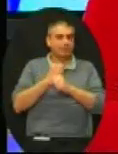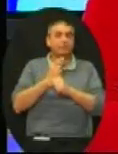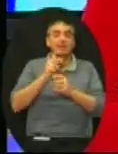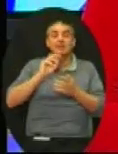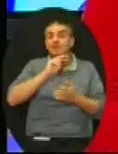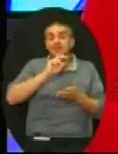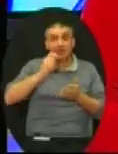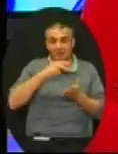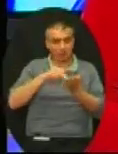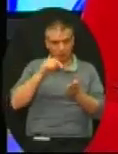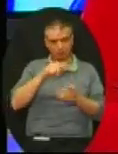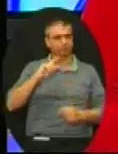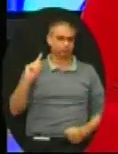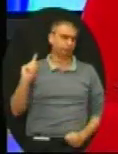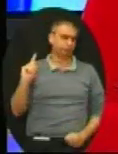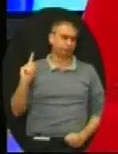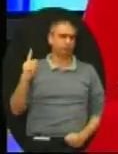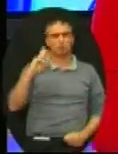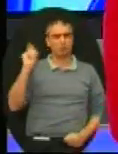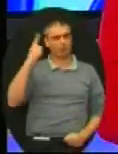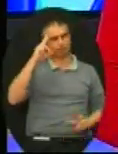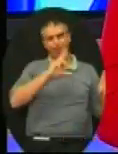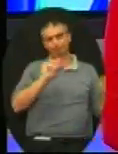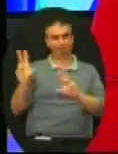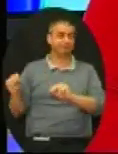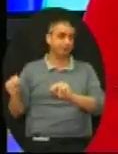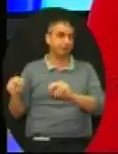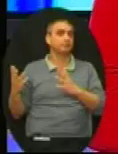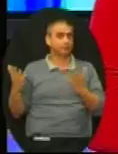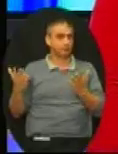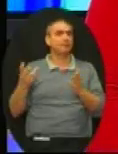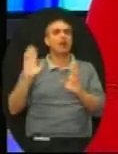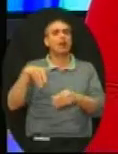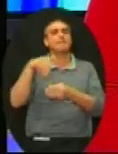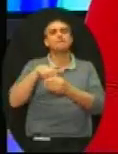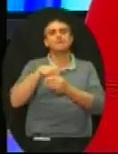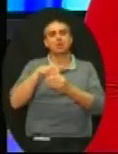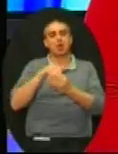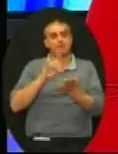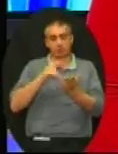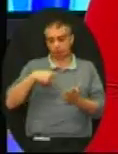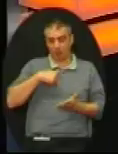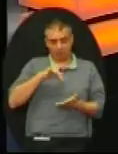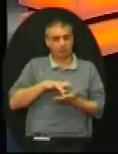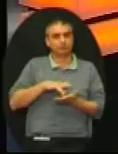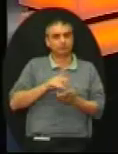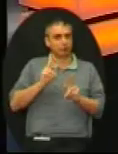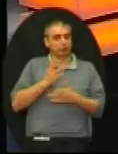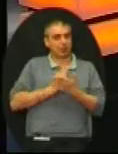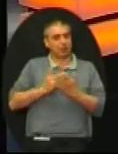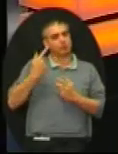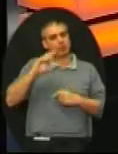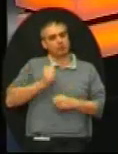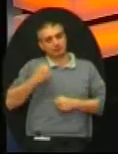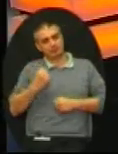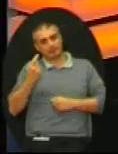בסוגיה המדינית יש בינינו די תמימות דעים. כמובן שיש גם בתוך המקום שאנחנו נמצאים, יש מי ש... הם קצת יותר